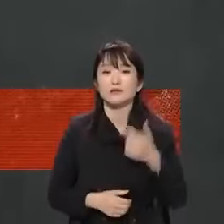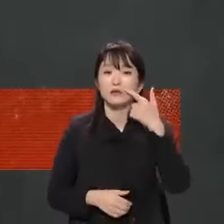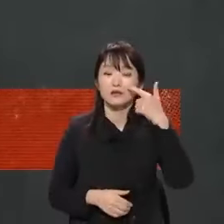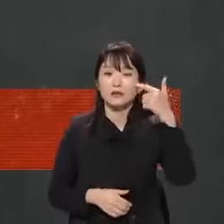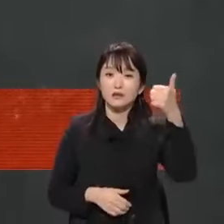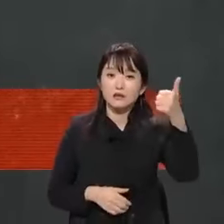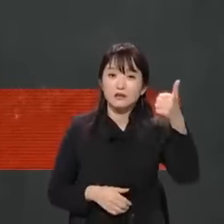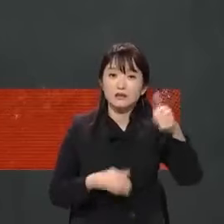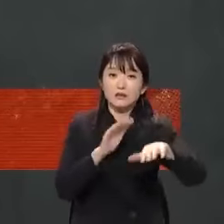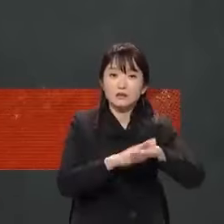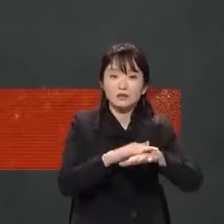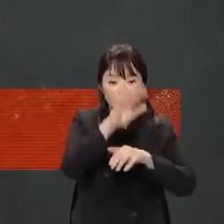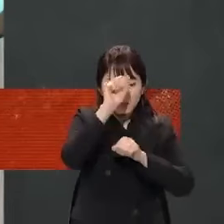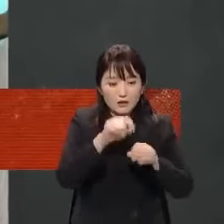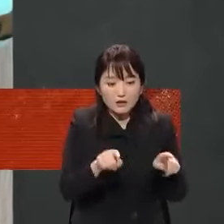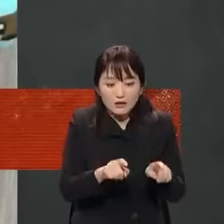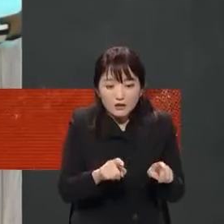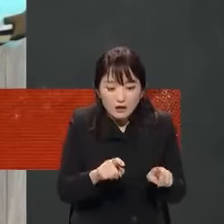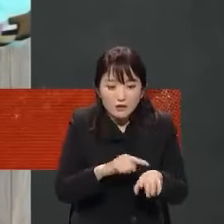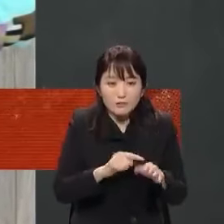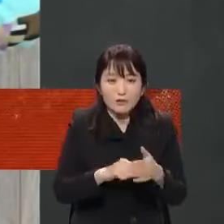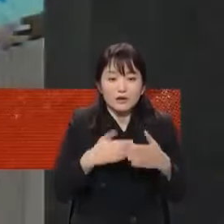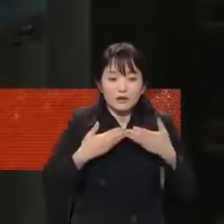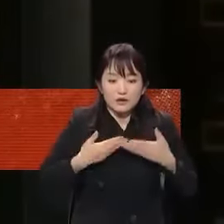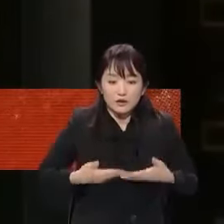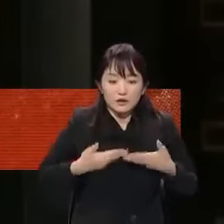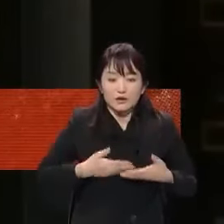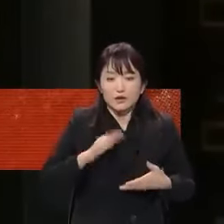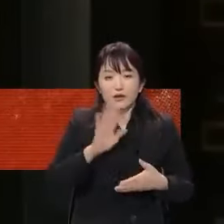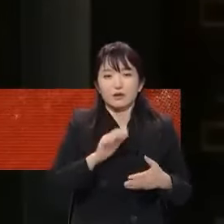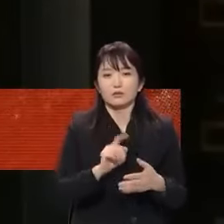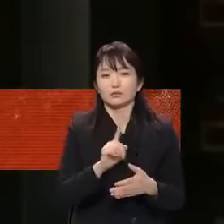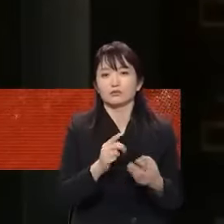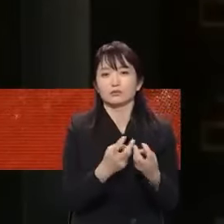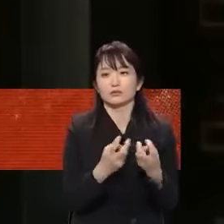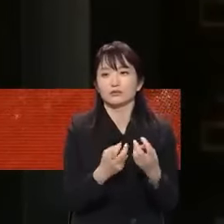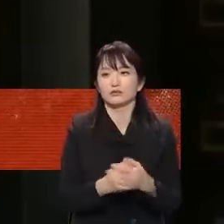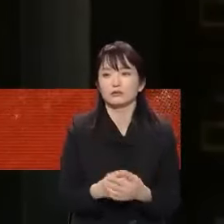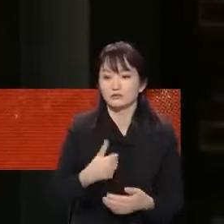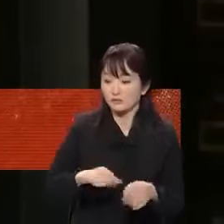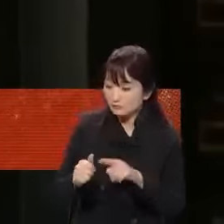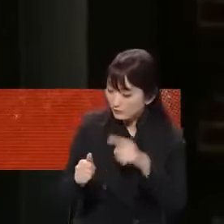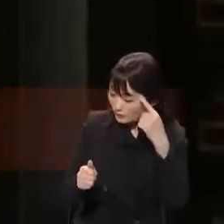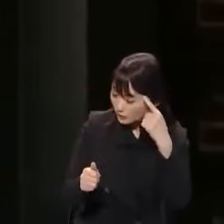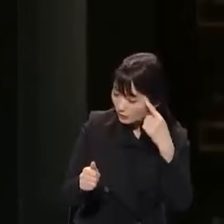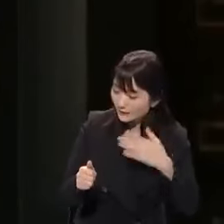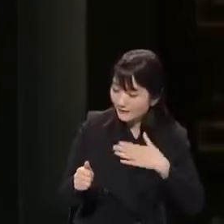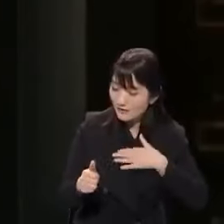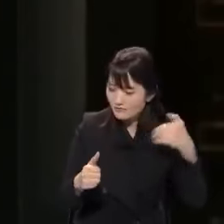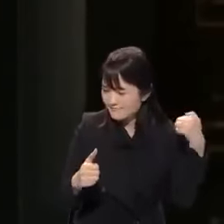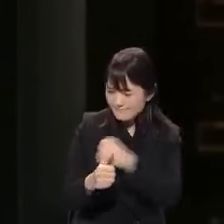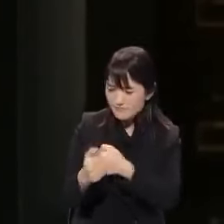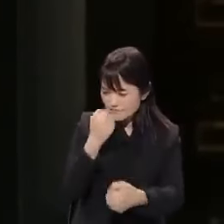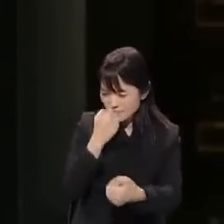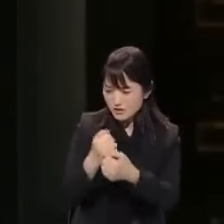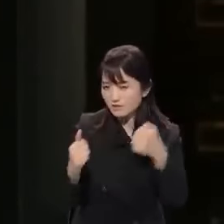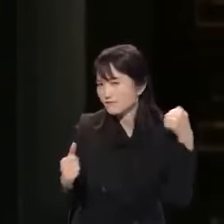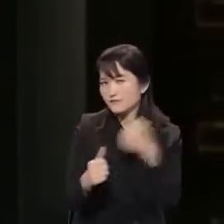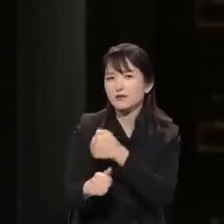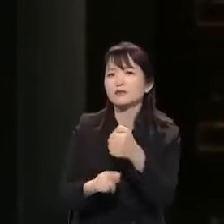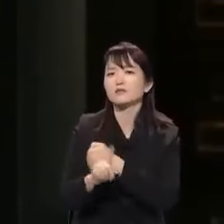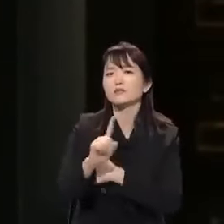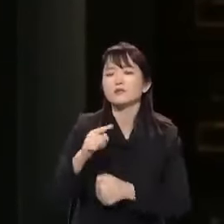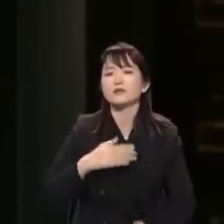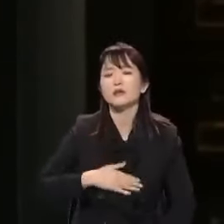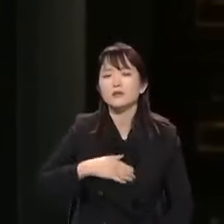손발이 부들부들 떨리고 마음이 진정되지 않은 상태에서도 어떻게 해서든 왜 도대체 내 새끼를 왜 저렇게 두들겨 팼는지를